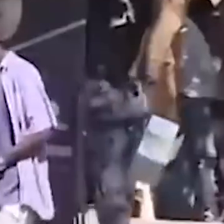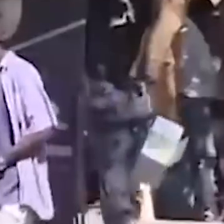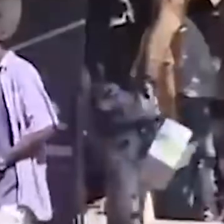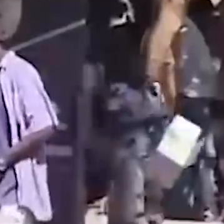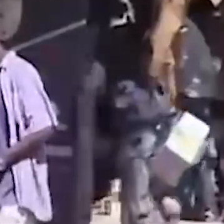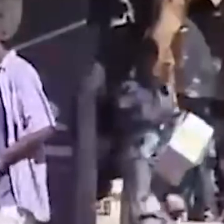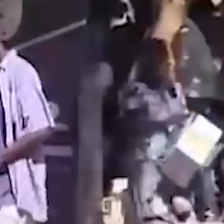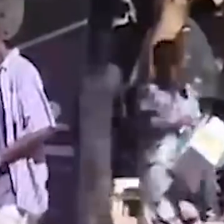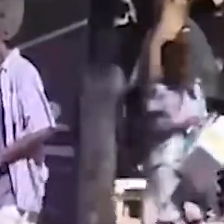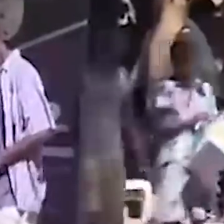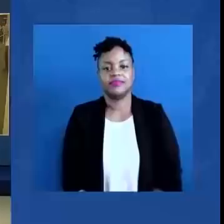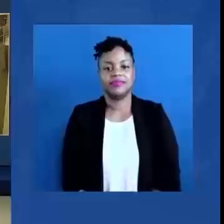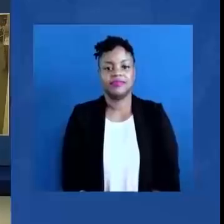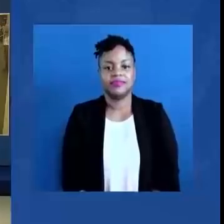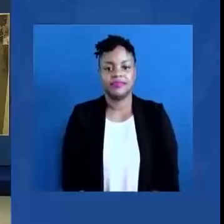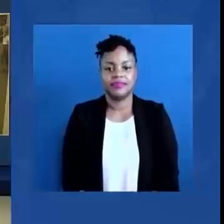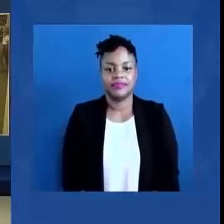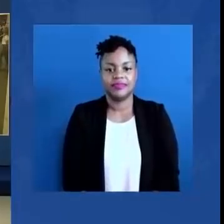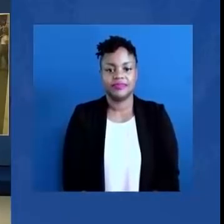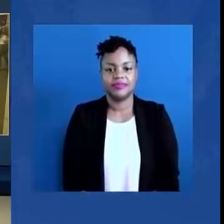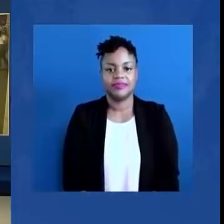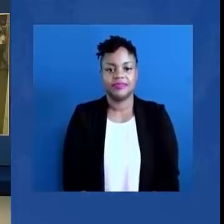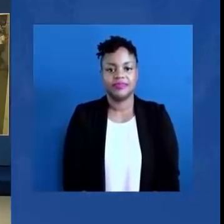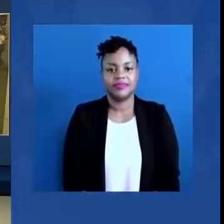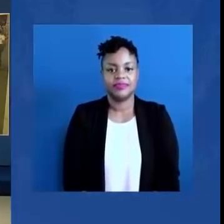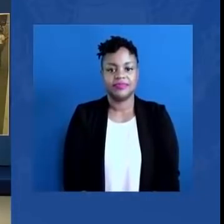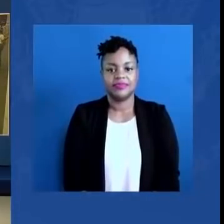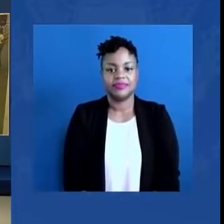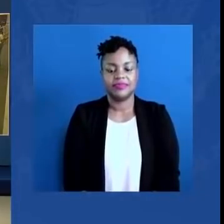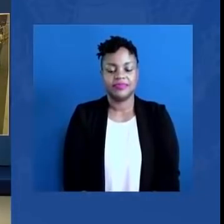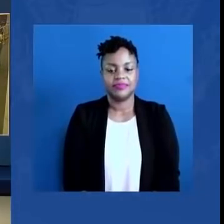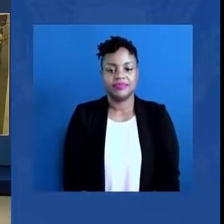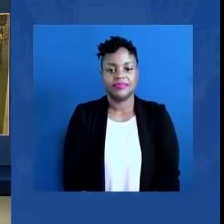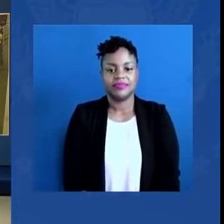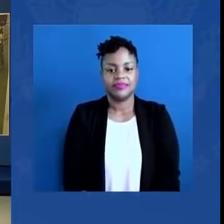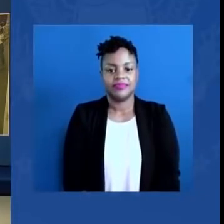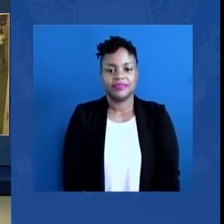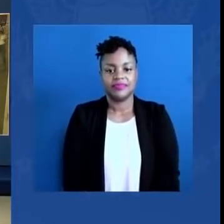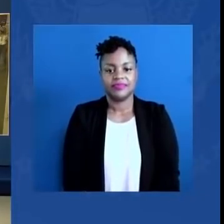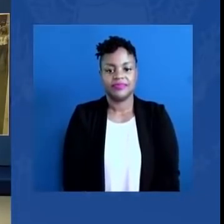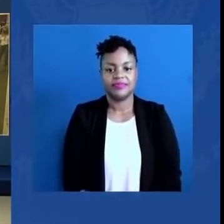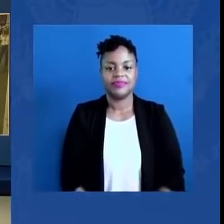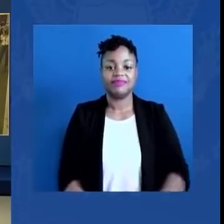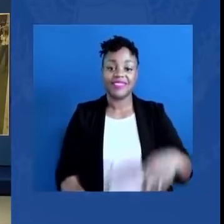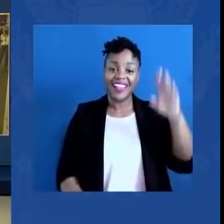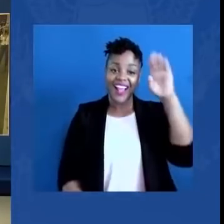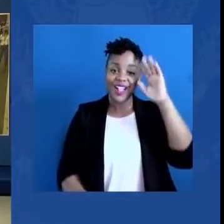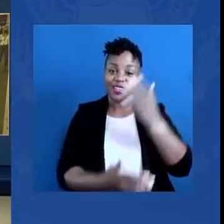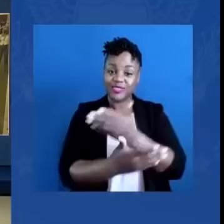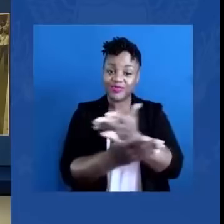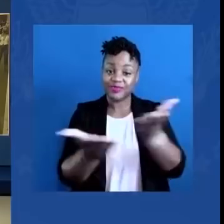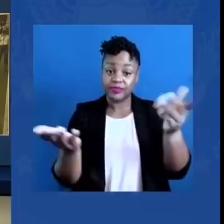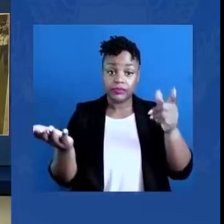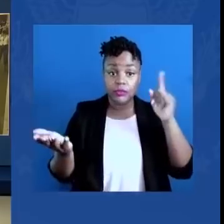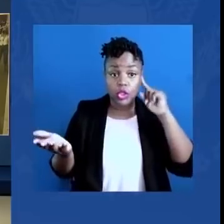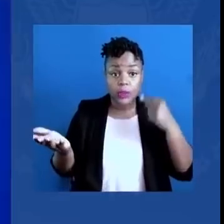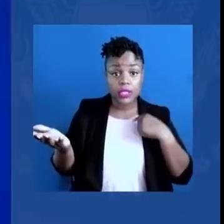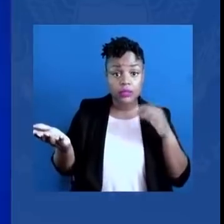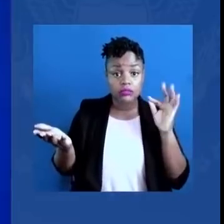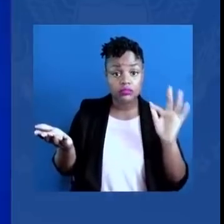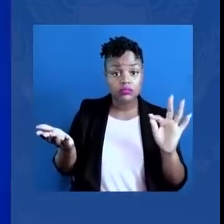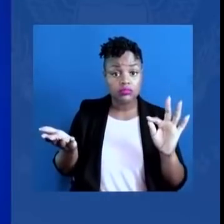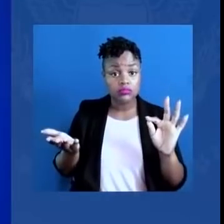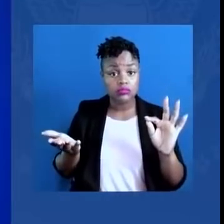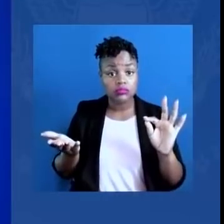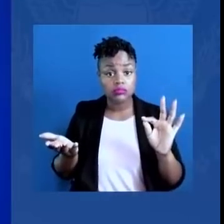dhacay waqooyiga dalkaas waxyaabaha ka soo kordha xogaha dambe ayaan ku eegi doonaa balse markaan aan eegna macluumaadka ku saabsan natiijada